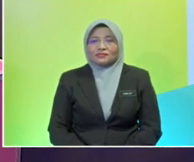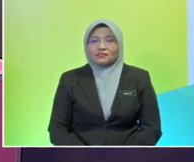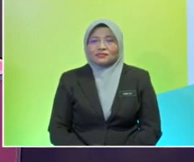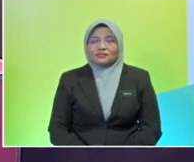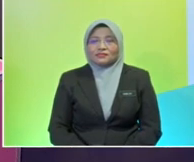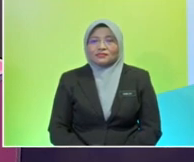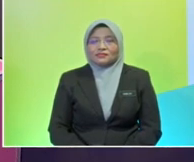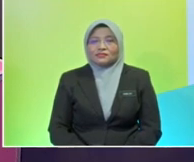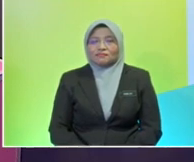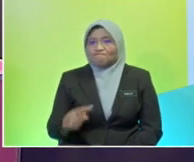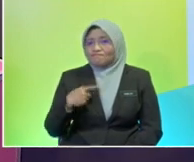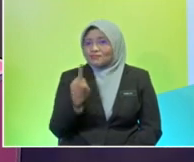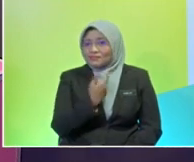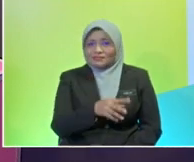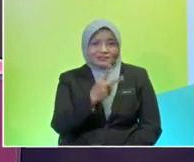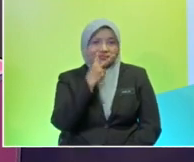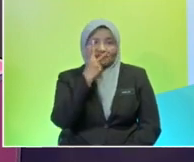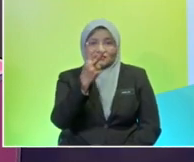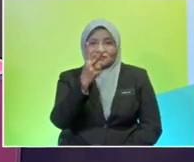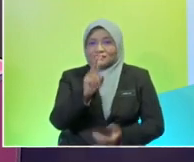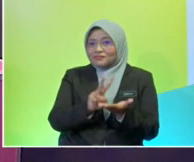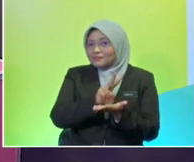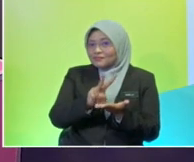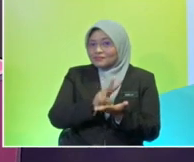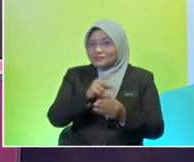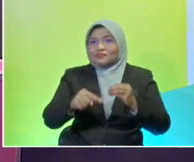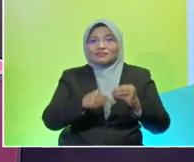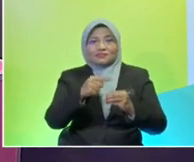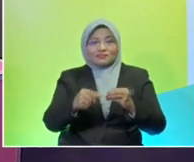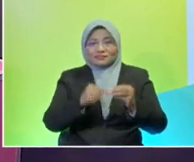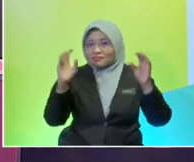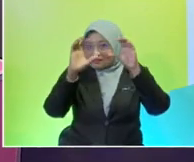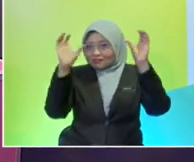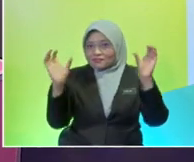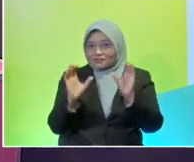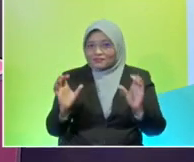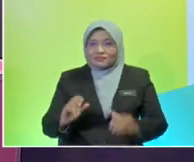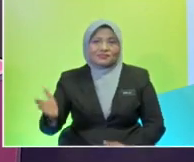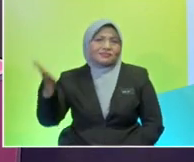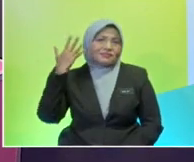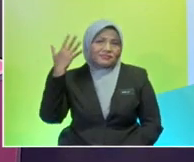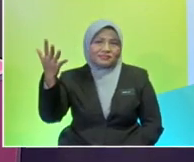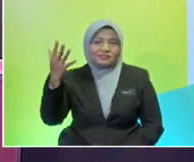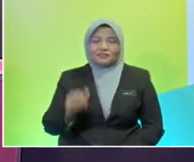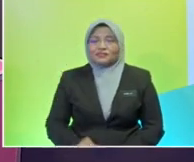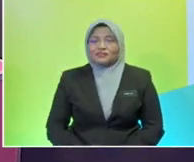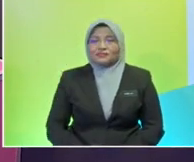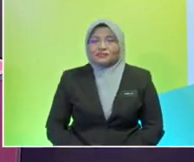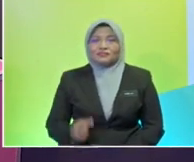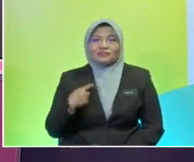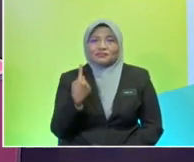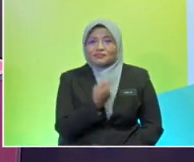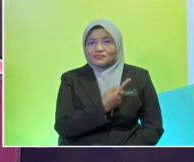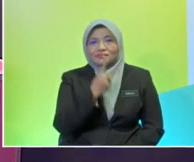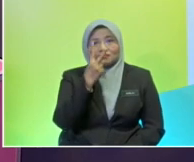Oke kita udah saksikan video tentang cuaca panas jadi Lisa kita akan tengok